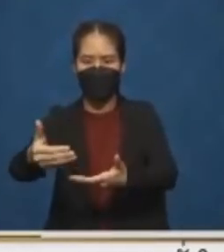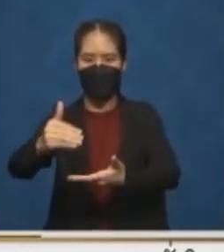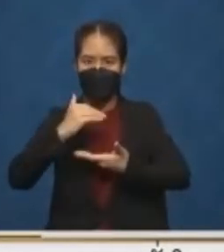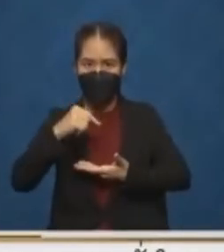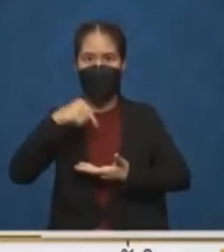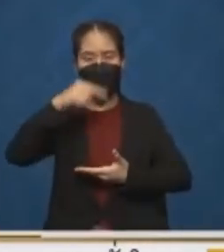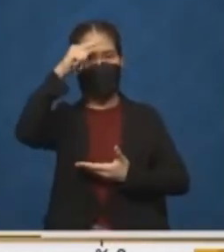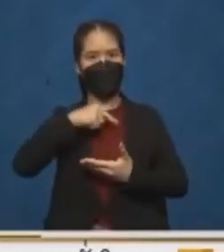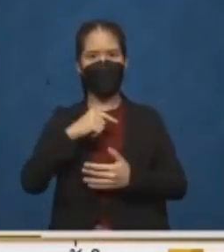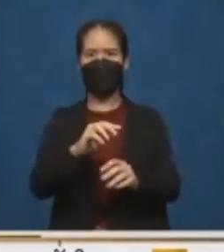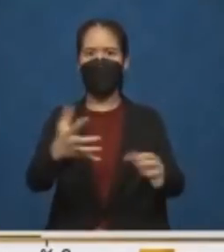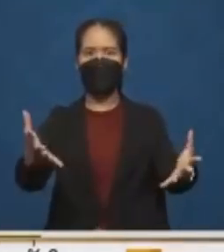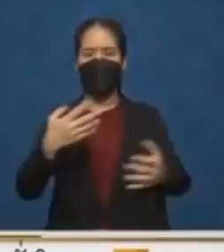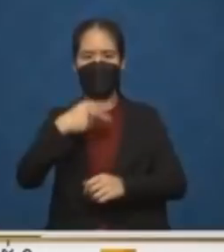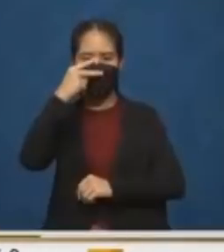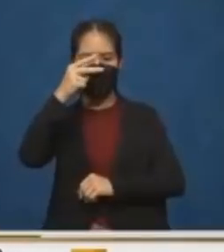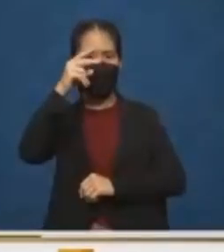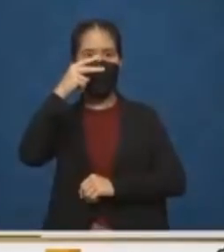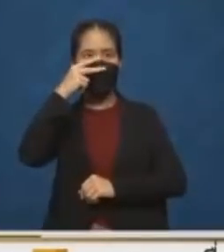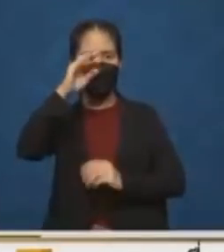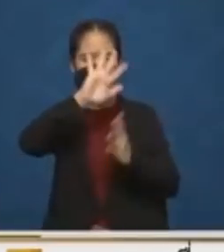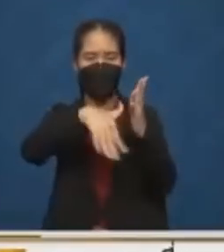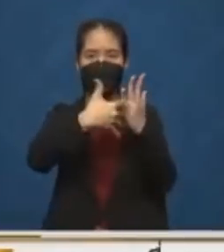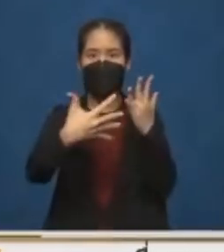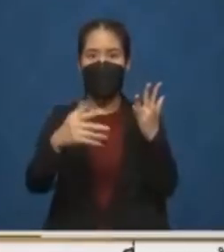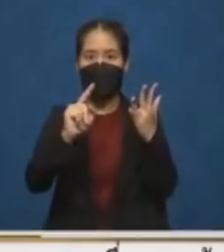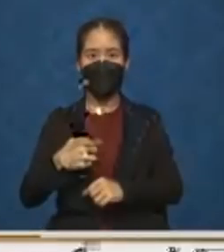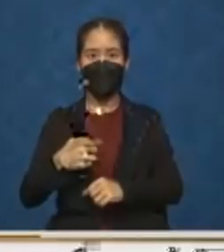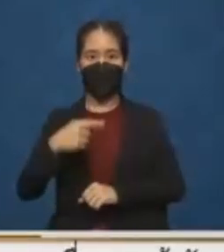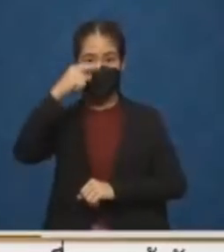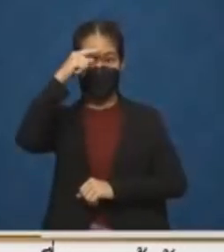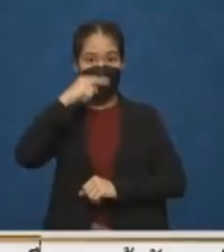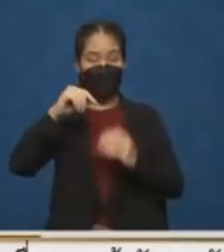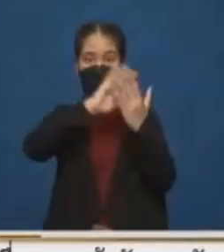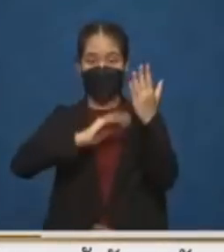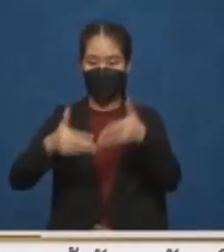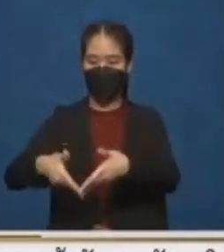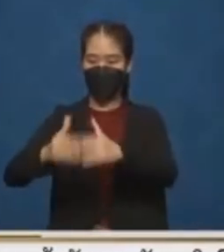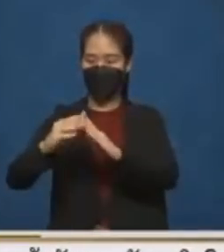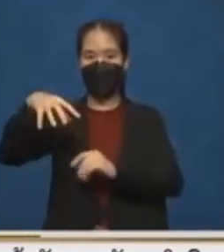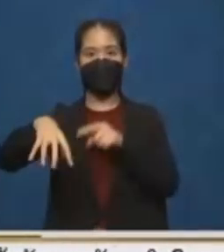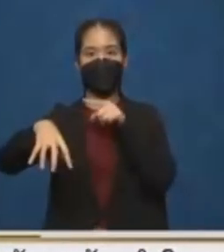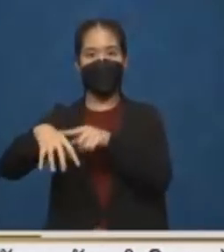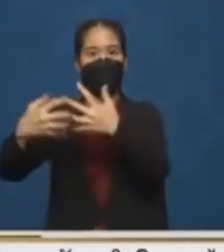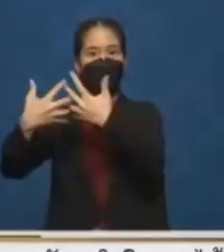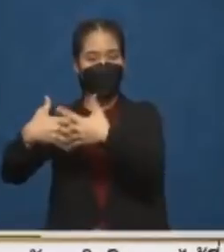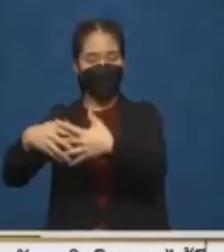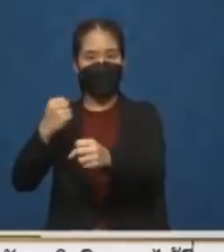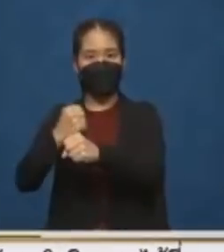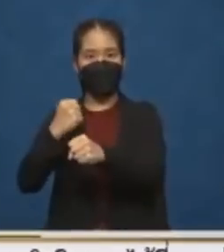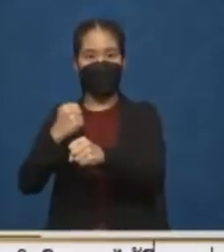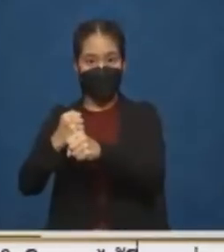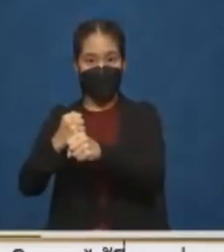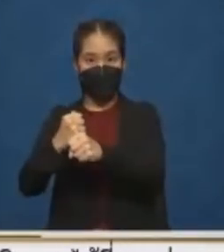ท่านมองวาการที่ประเทศไยมีโมงานวักซีนที่กำลงจะเกิดขึ้นนั้นองว่าต่ไปในฑา